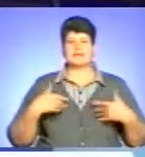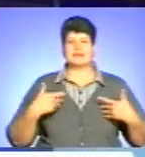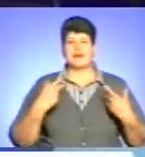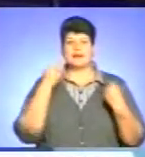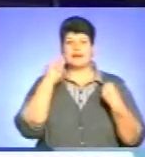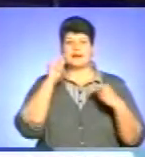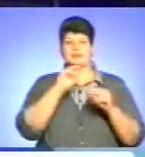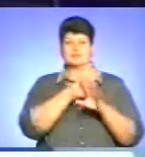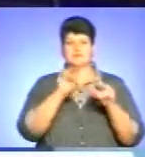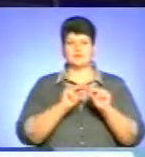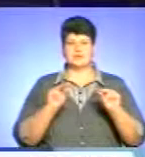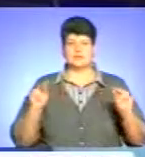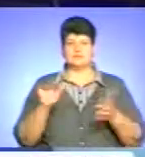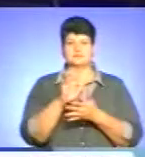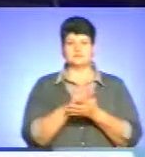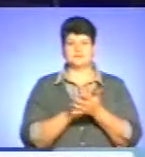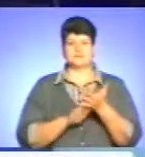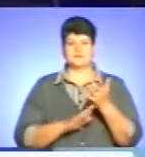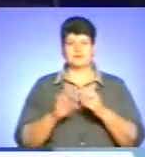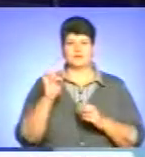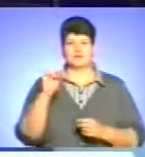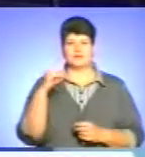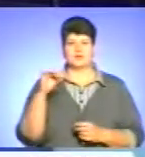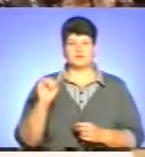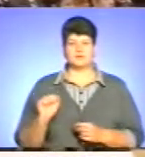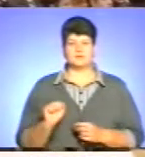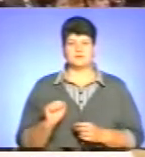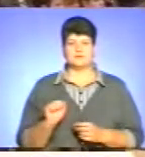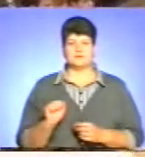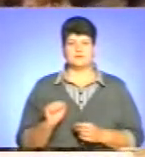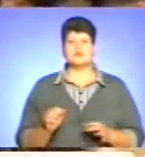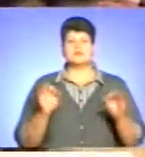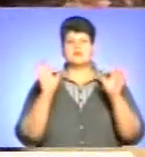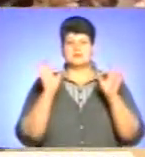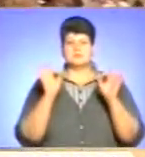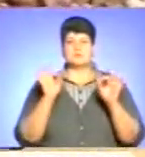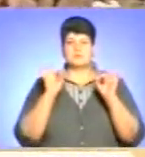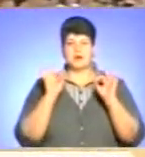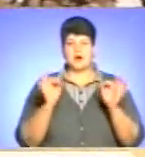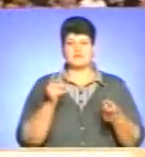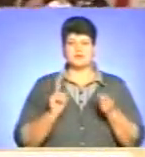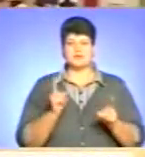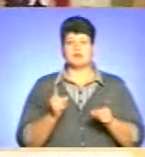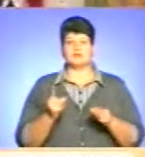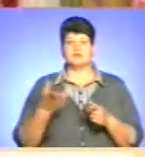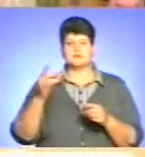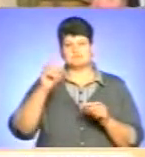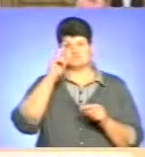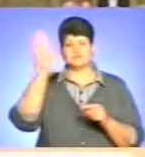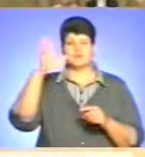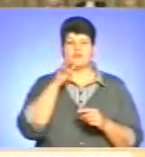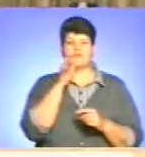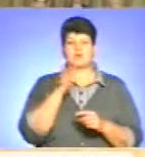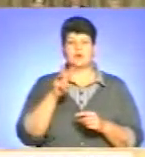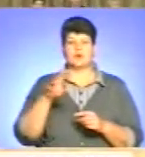з-поміж вчителів, далі продовжить Надія Дворянчук. Справжній зірковий час для кращих вчителів країни. Прем'єр-міністр